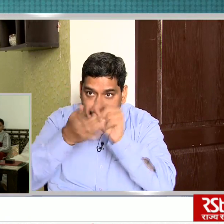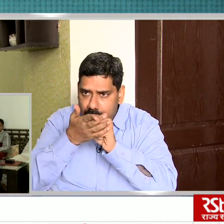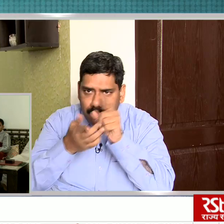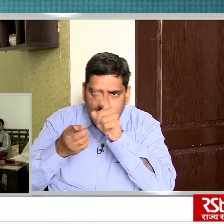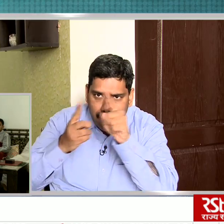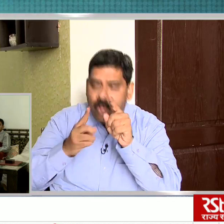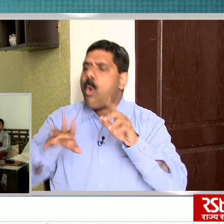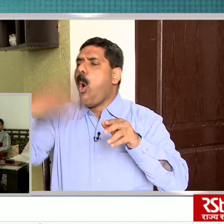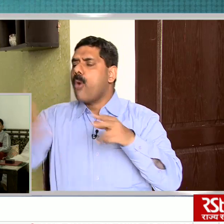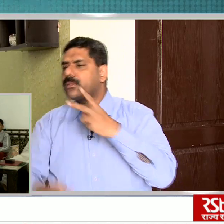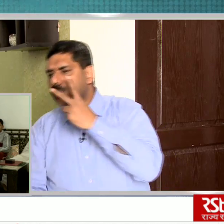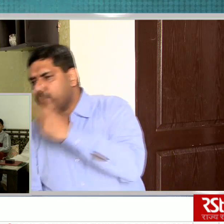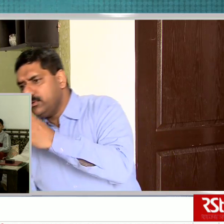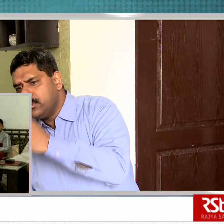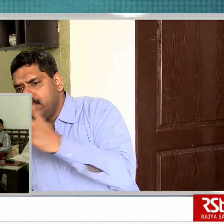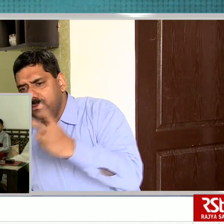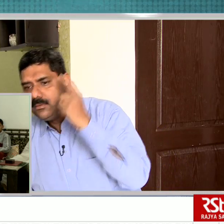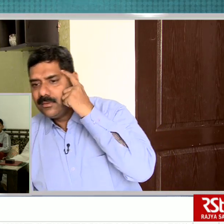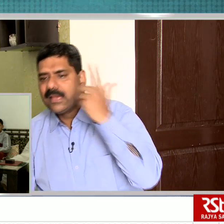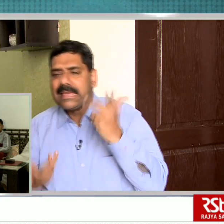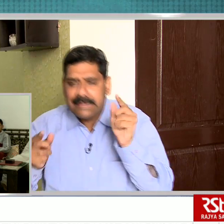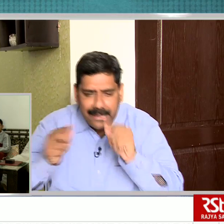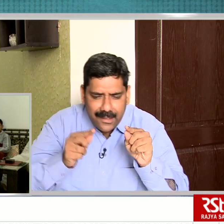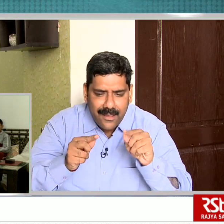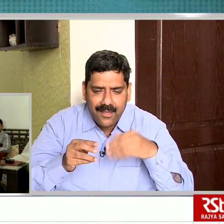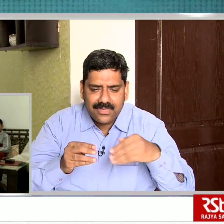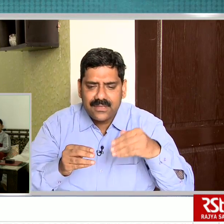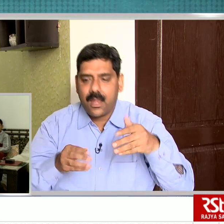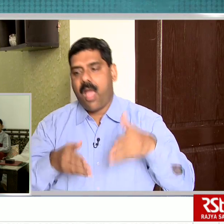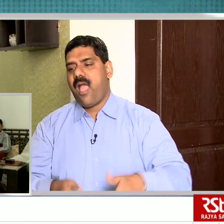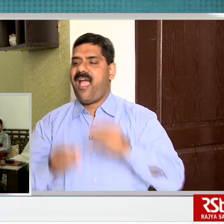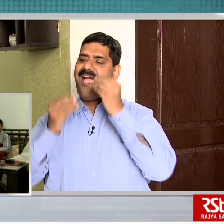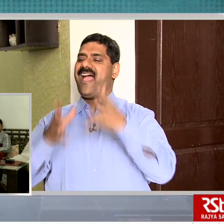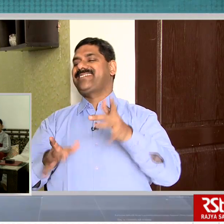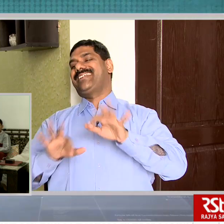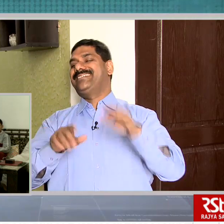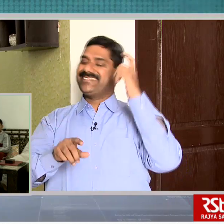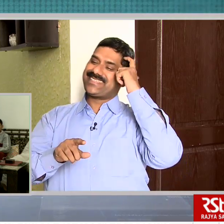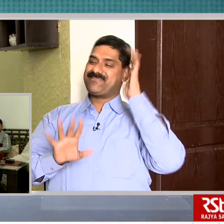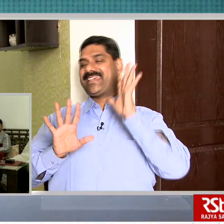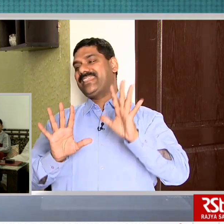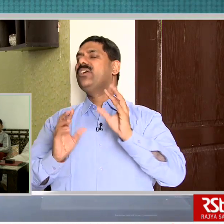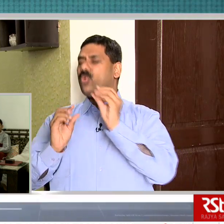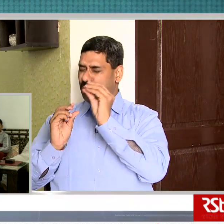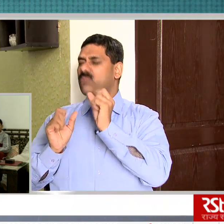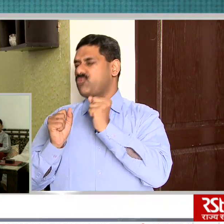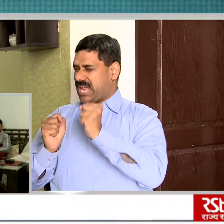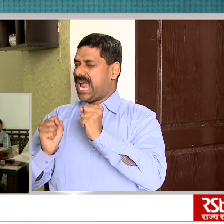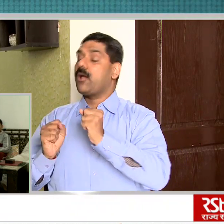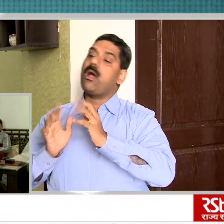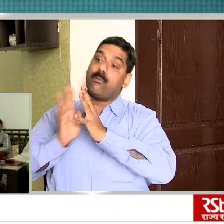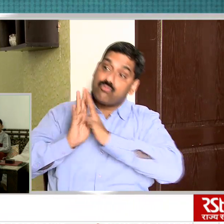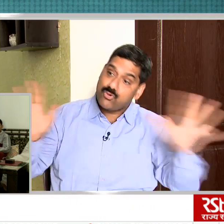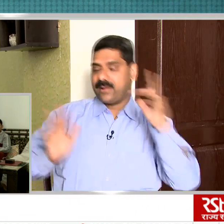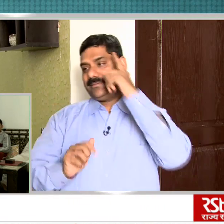होती थी, क्योंकि मैं सुन नहीं पाता था, तो मुझे समझ में नहीं आता था कि मैं कैसे टाइपिंग करूं। लेकिन मेरे जो सीनियर ऑफिसर्स थे उन्होंने मेरे साथ बहुत सहयोग किया। उन्होंने